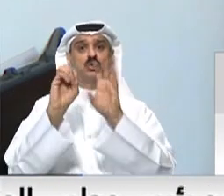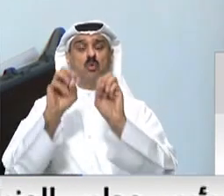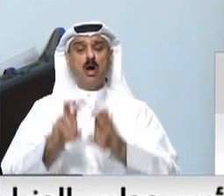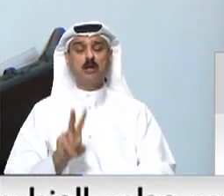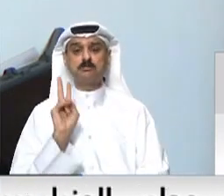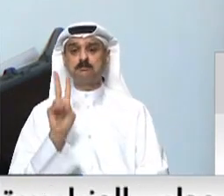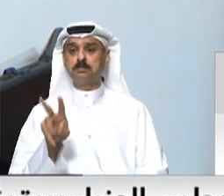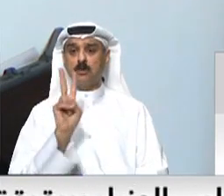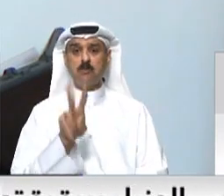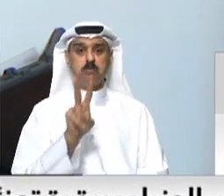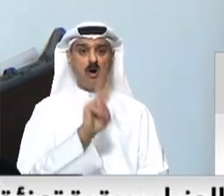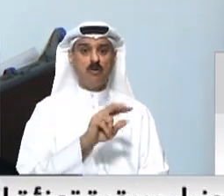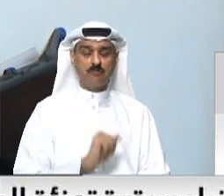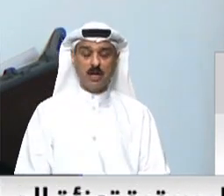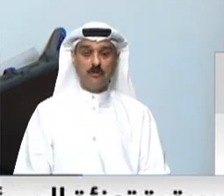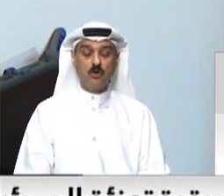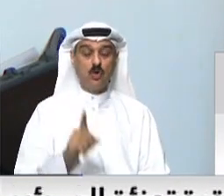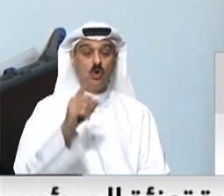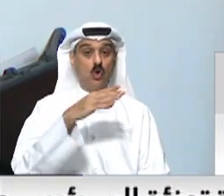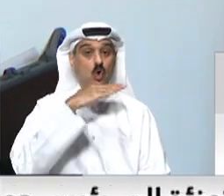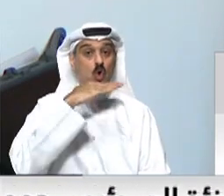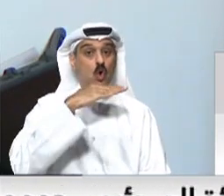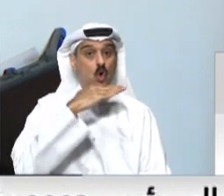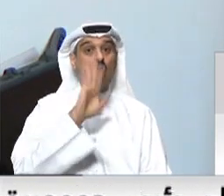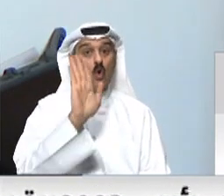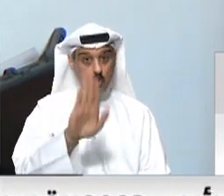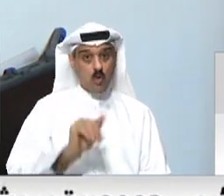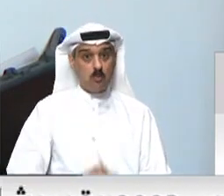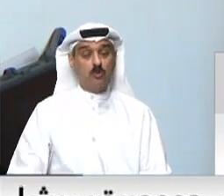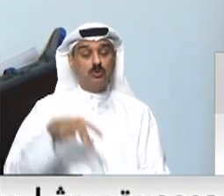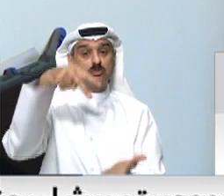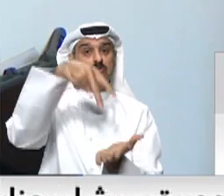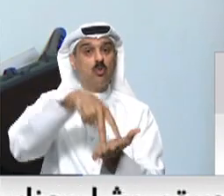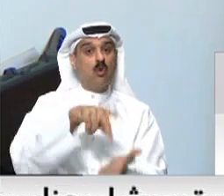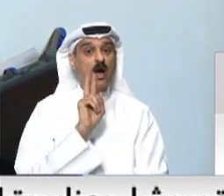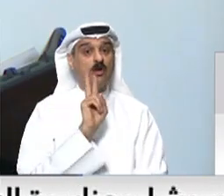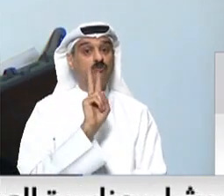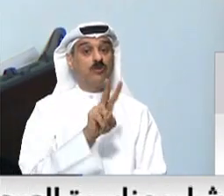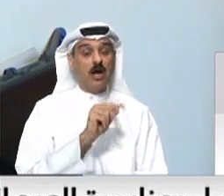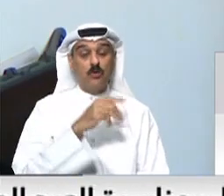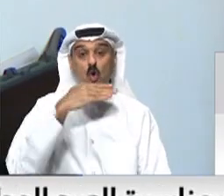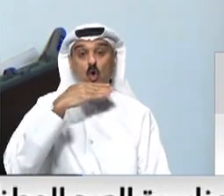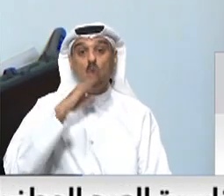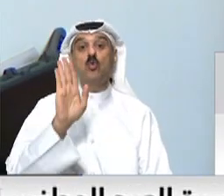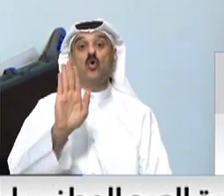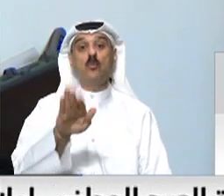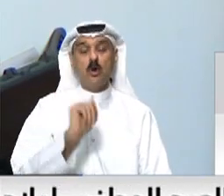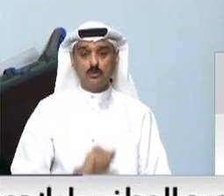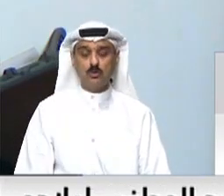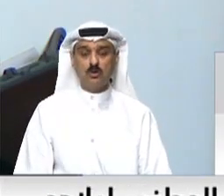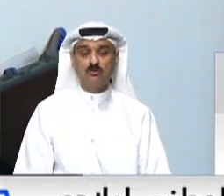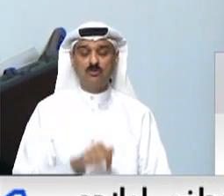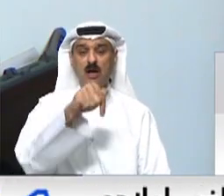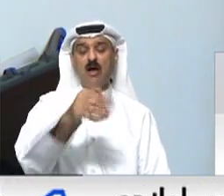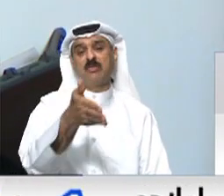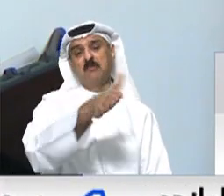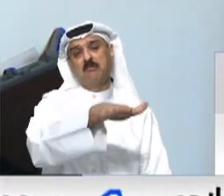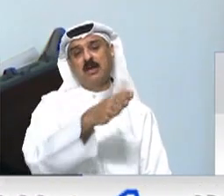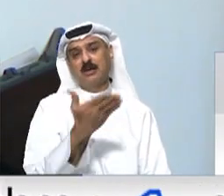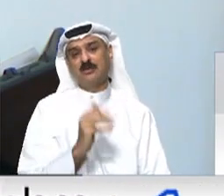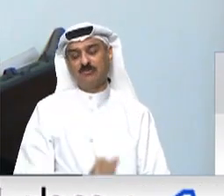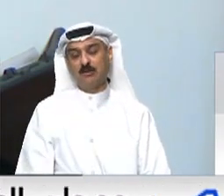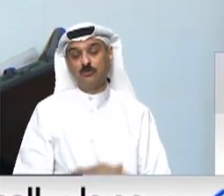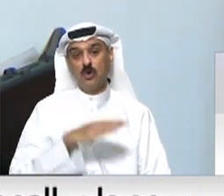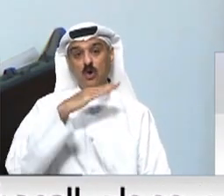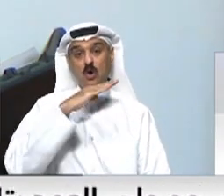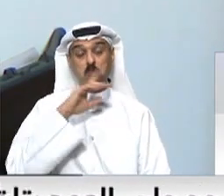الناس اللي بتفرجوا والده لصاحب السيارة اللي متوفي، وكان للأسف كان ميت. وما